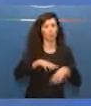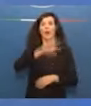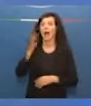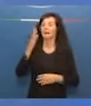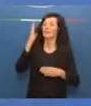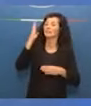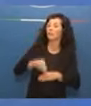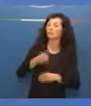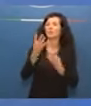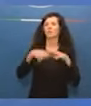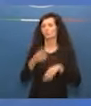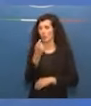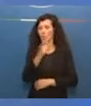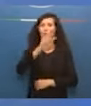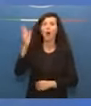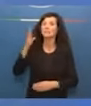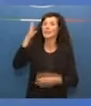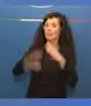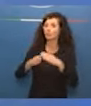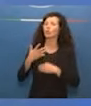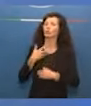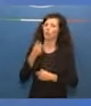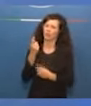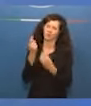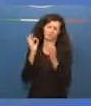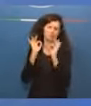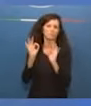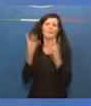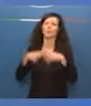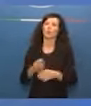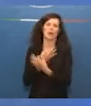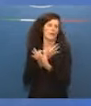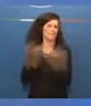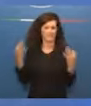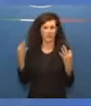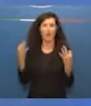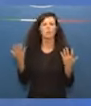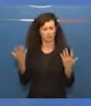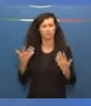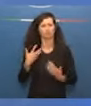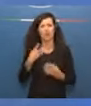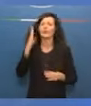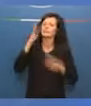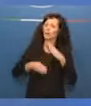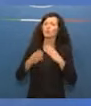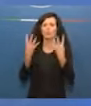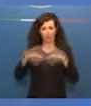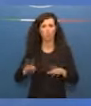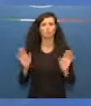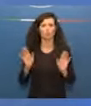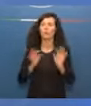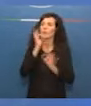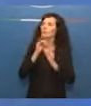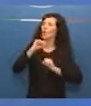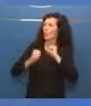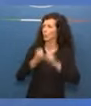moltissimo quindi prima cosa le sanzioni funzionano sono un altrimenti non si spiegherebbero neanche certi comportamenti